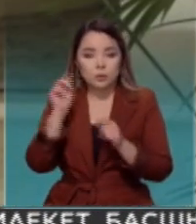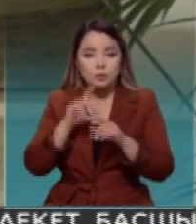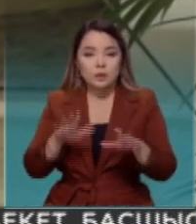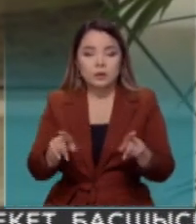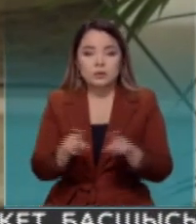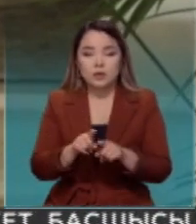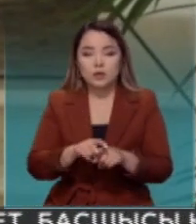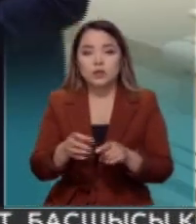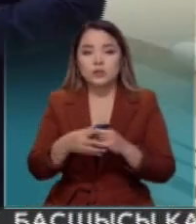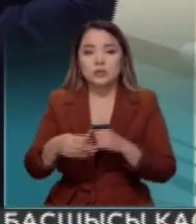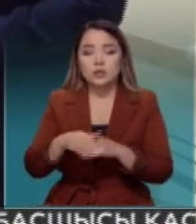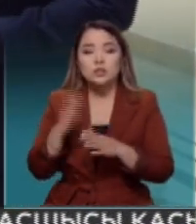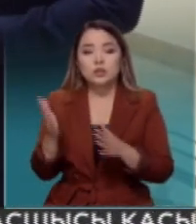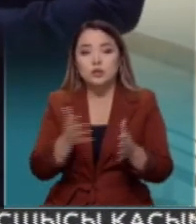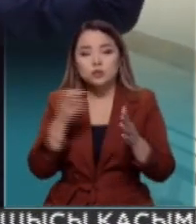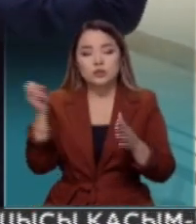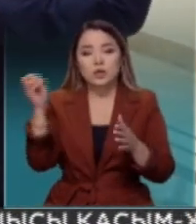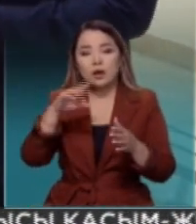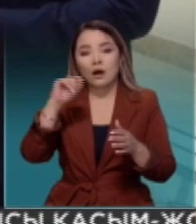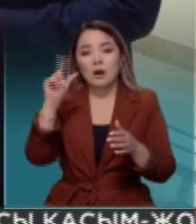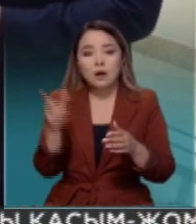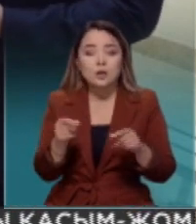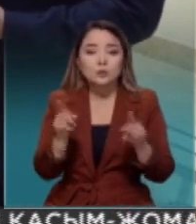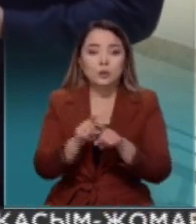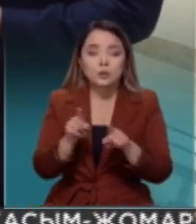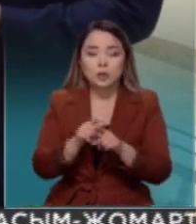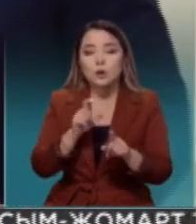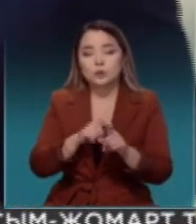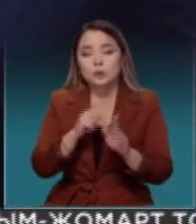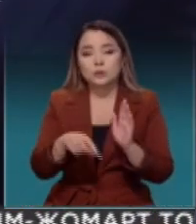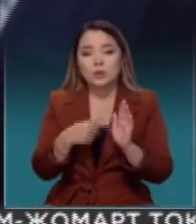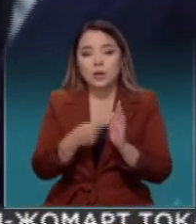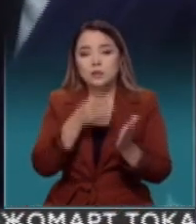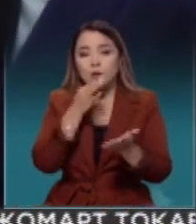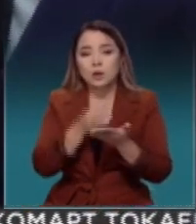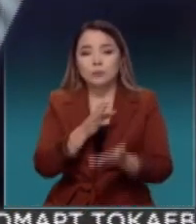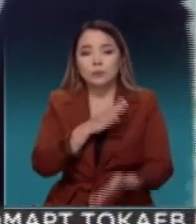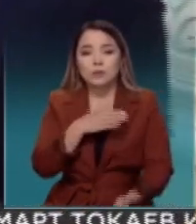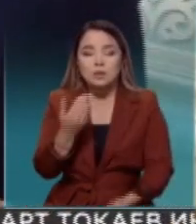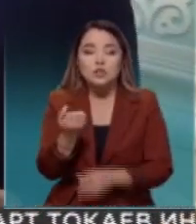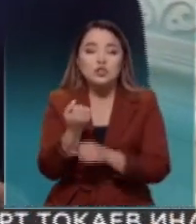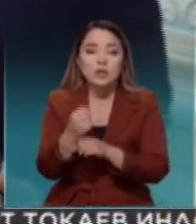үстінде жарыға ән шырқады. Ойшылдың шығармашылығы туралы викториналық сұрақтарға жауап берді.